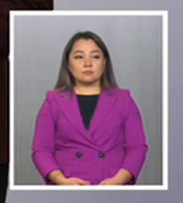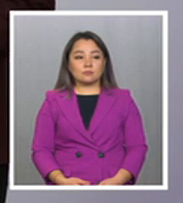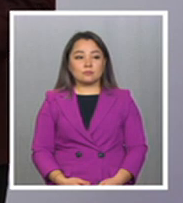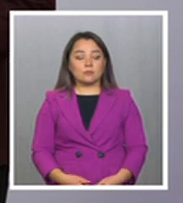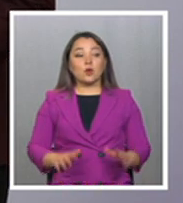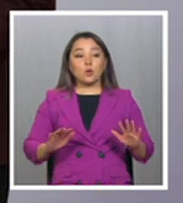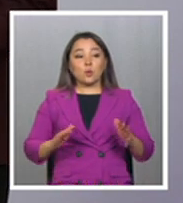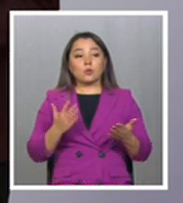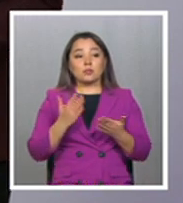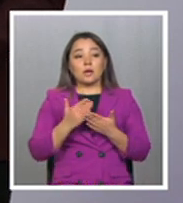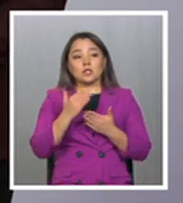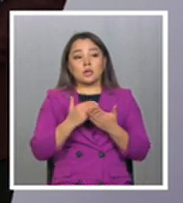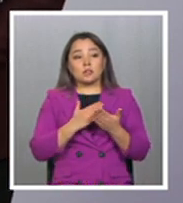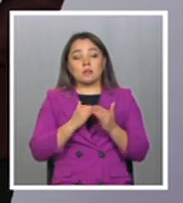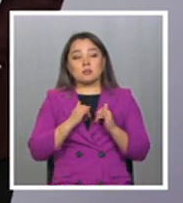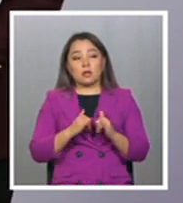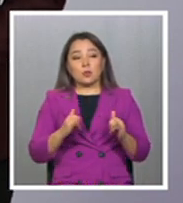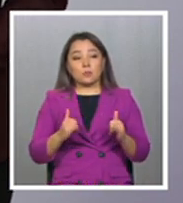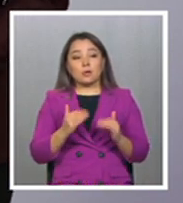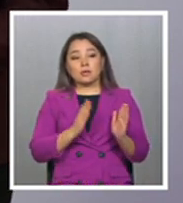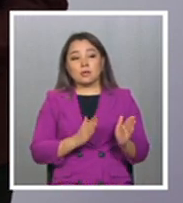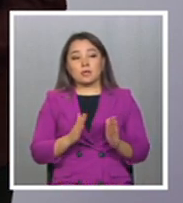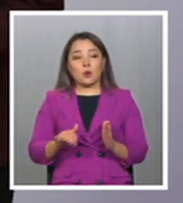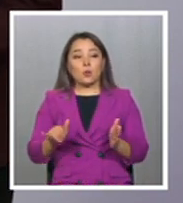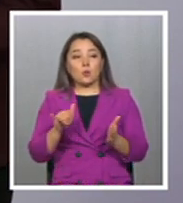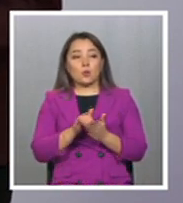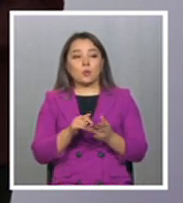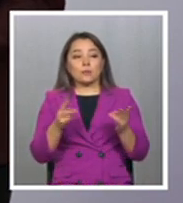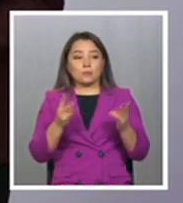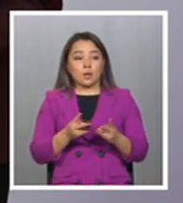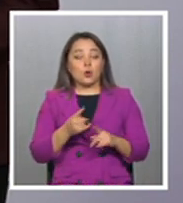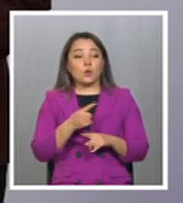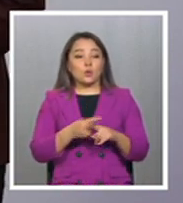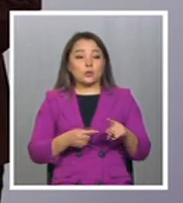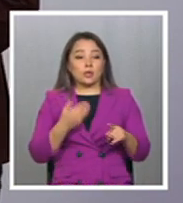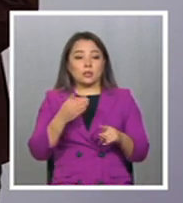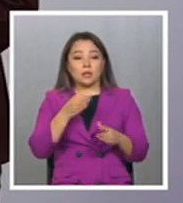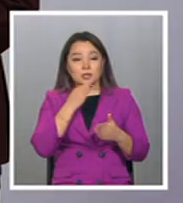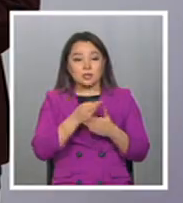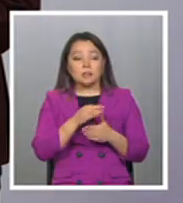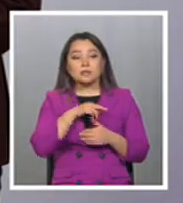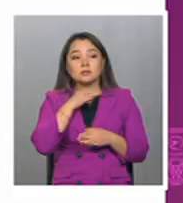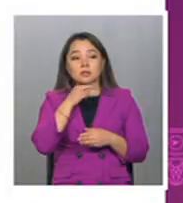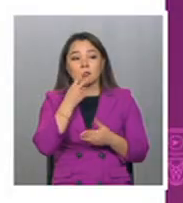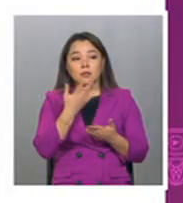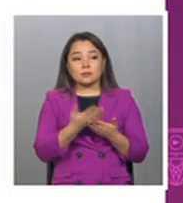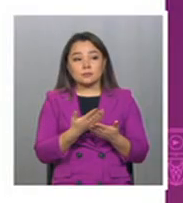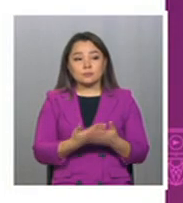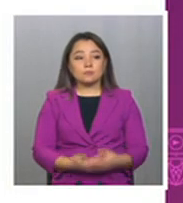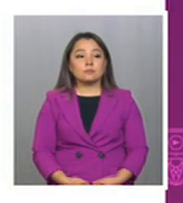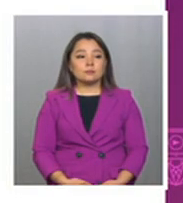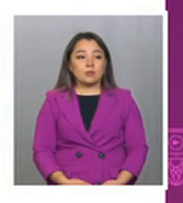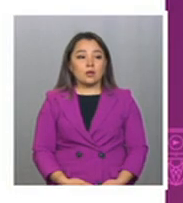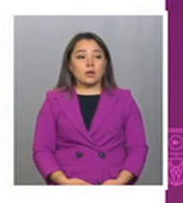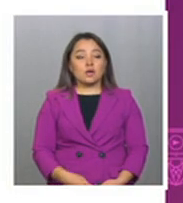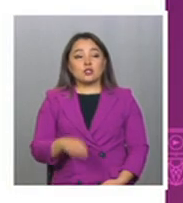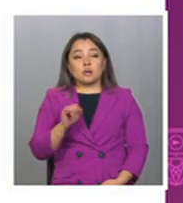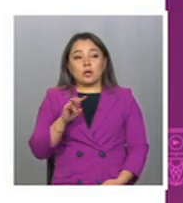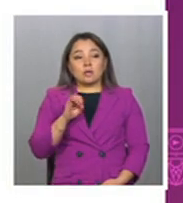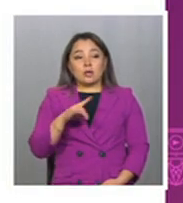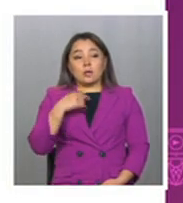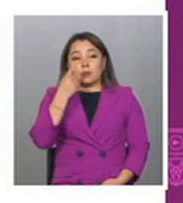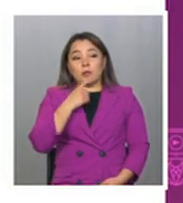Оқиға желісін даму ретімен қойыңыз. Үзінділерге зер салыңыздар. Жанардың